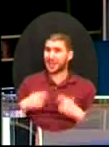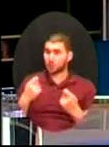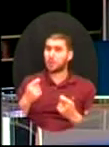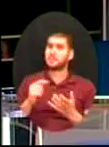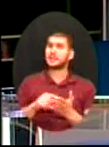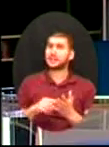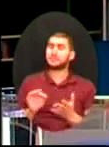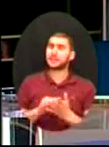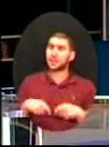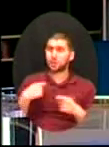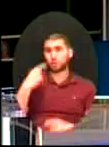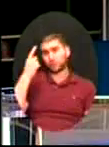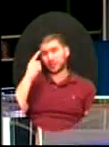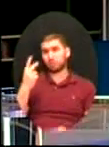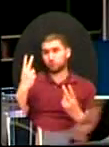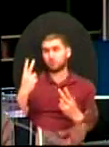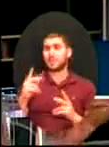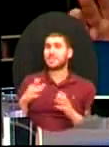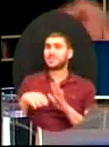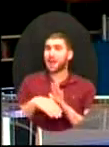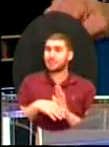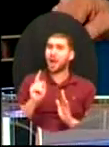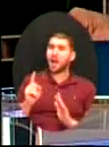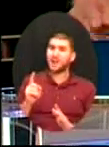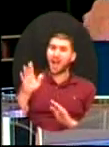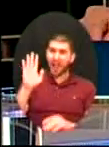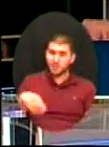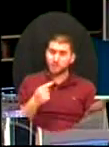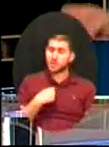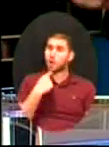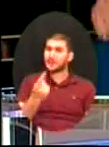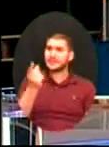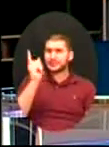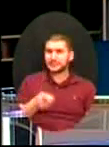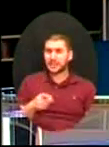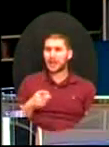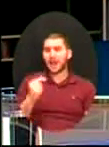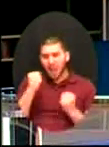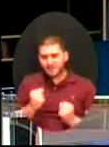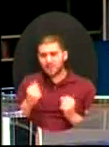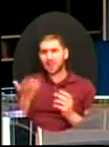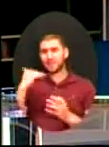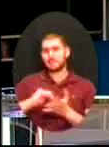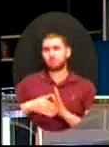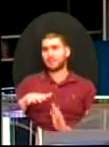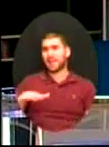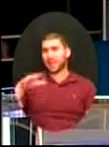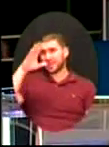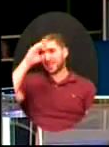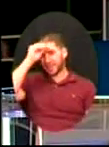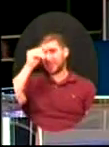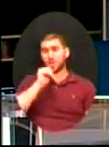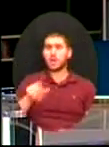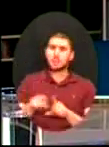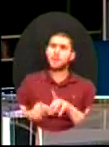זה קשה שזה יקרה, כי הנהלים אומנם זה, אבל למרות זאת, ואני טוען שצריך לוודא לפני שמאשרים לילד את הטיול,